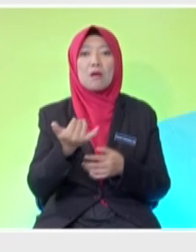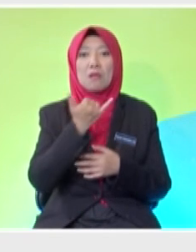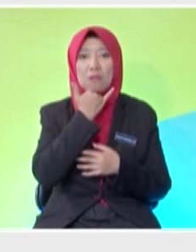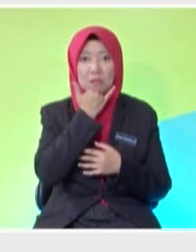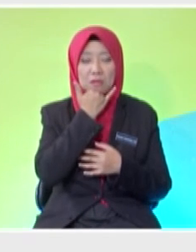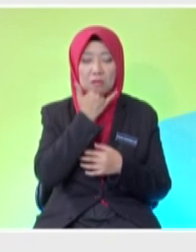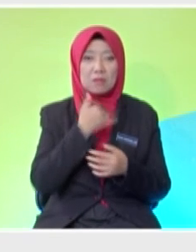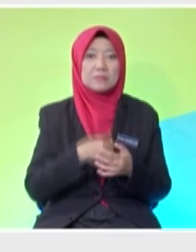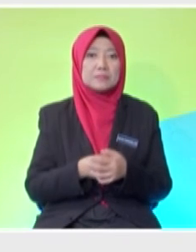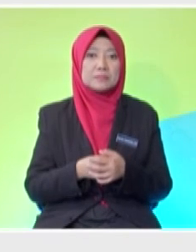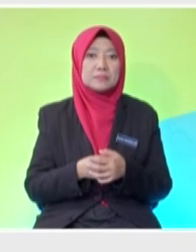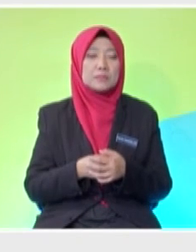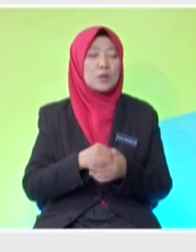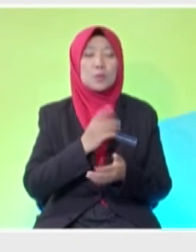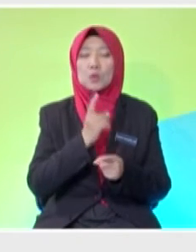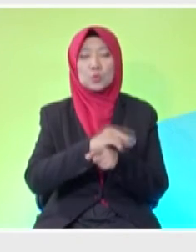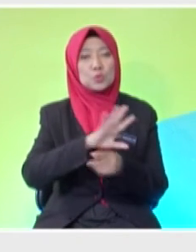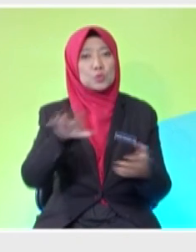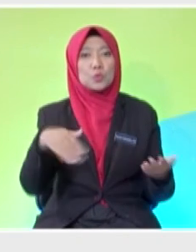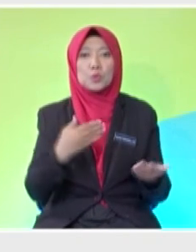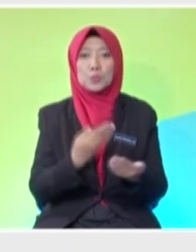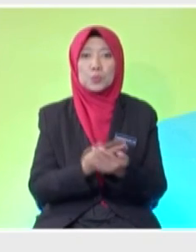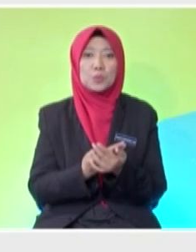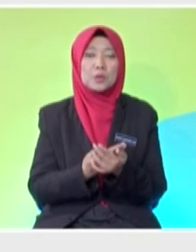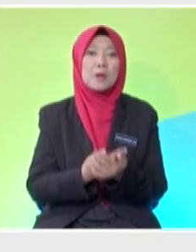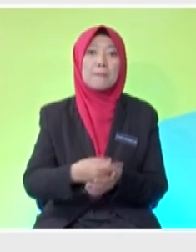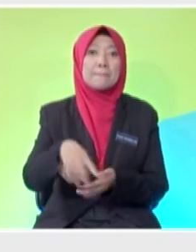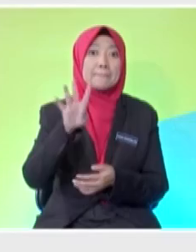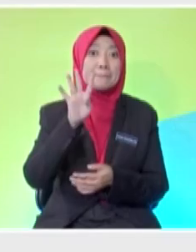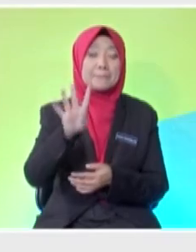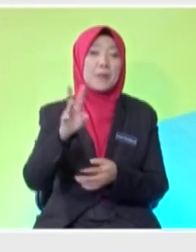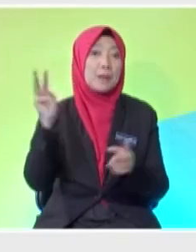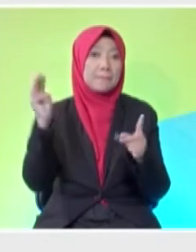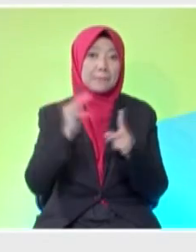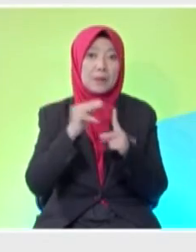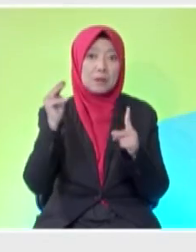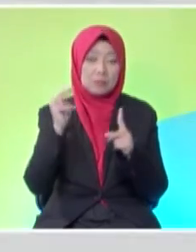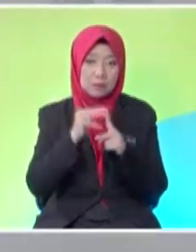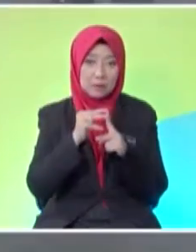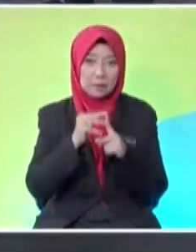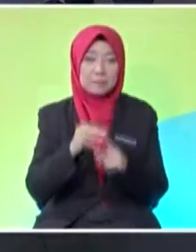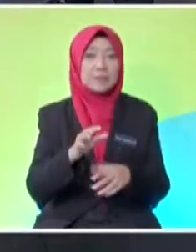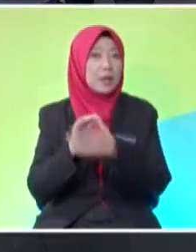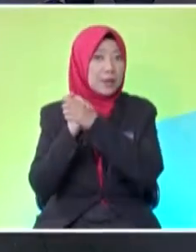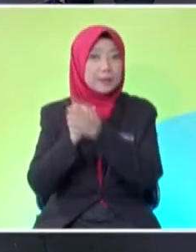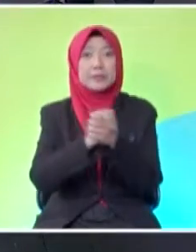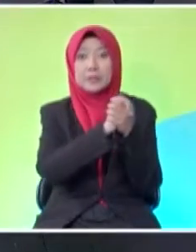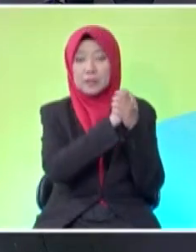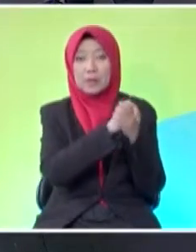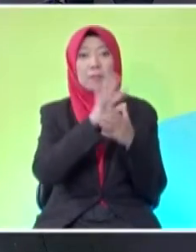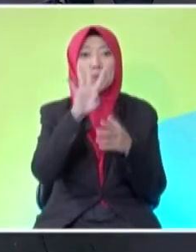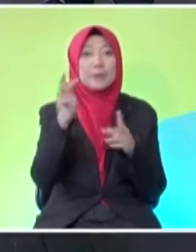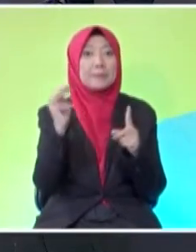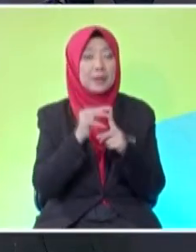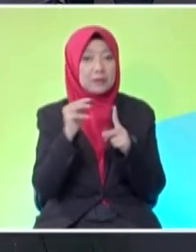Okey, betul. Okey, juga betul semua untuk Haris. Okey, 4 markah untuk Haris. Tahniah. Okey, tahniah kepada Haris, 4 markah